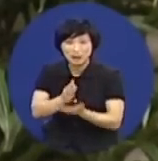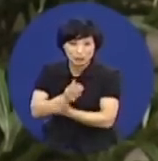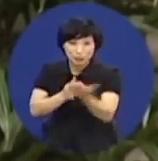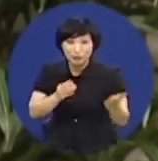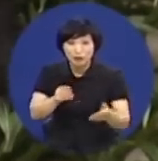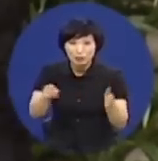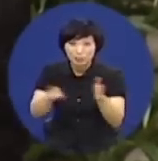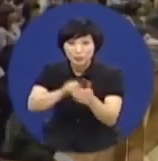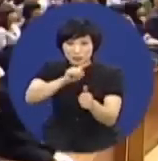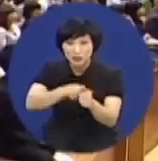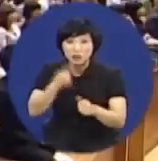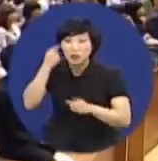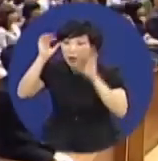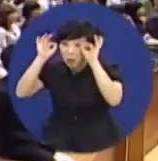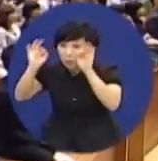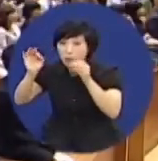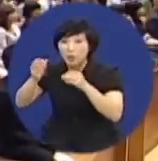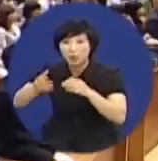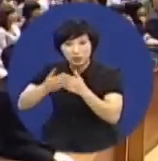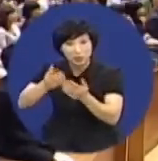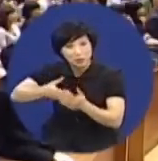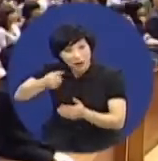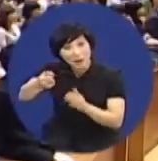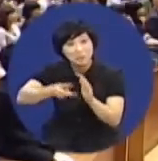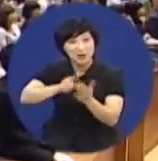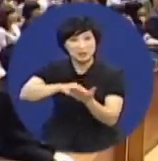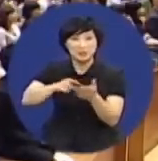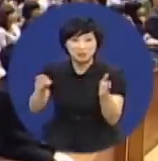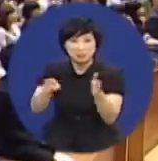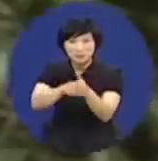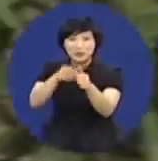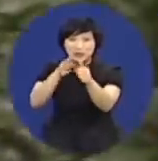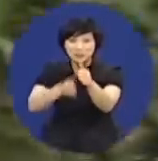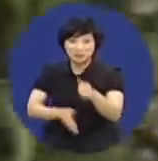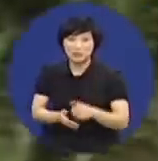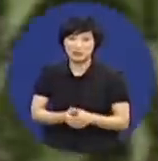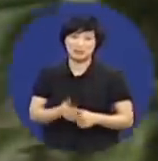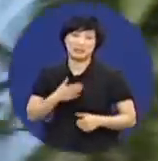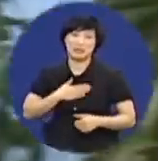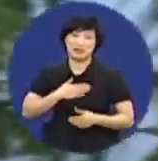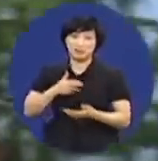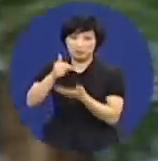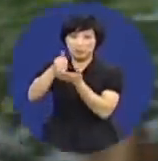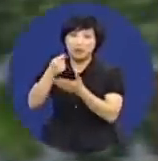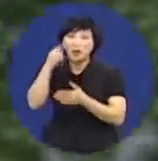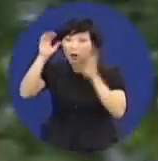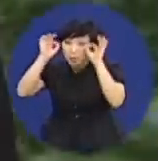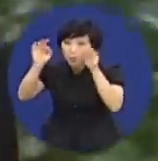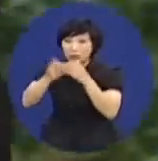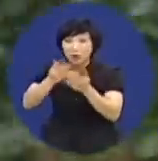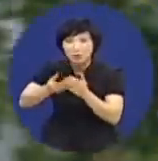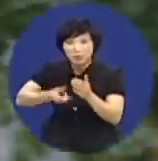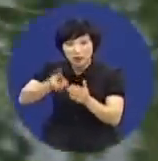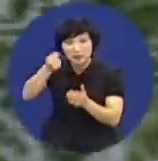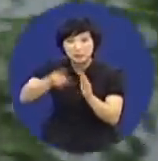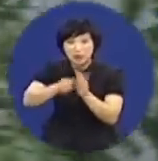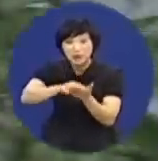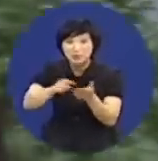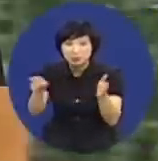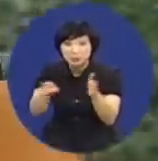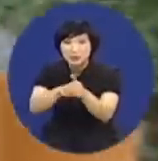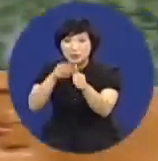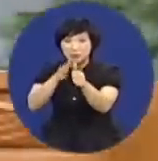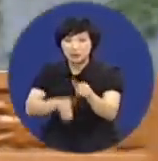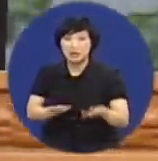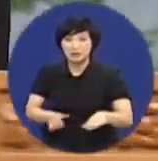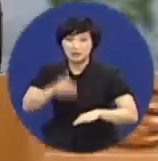なたは信じると栄光を見る、栄光を見るくらい強い信仰を持ちましょう。